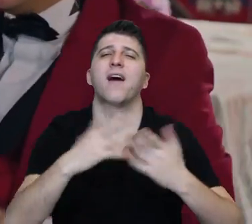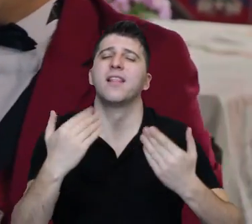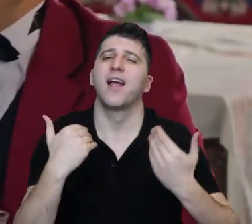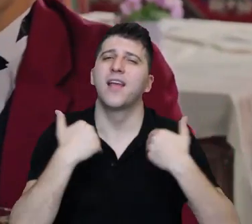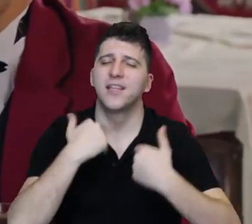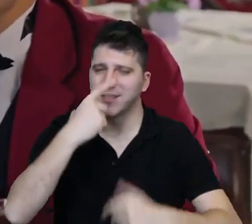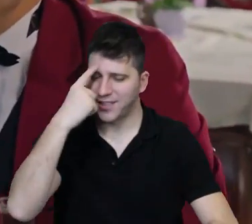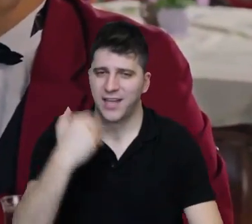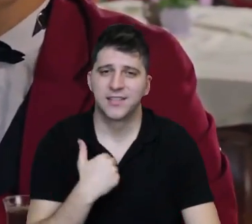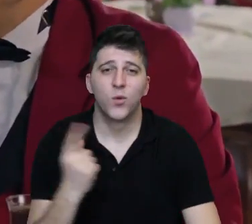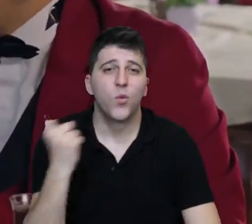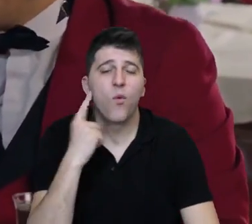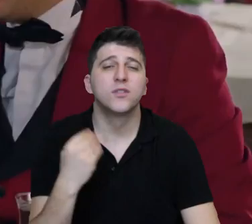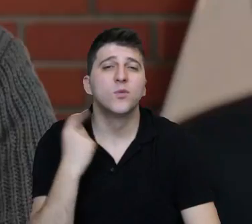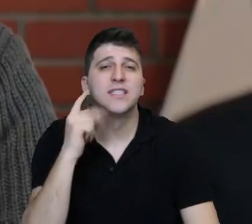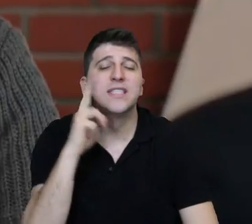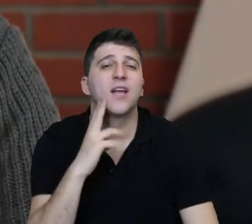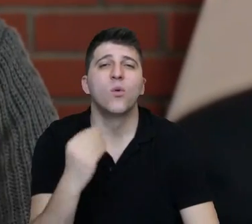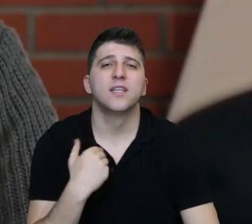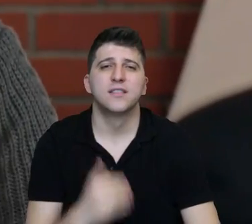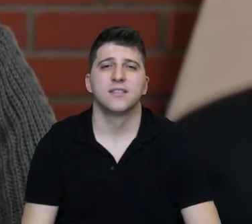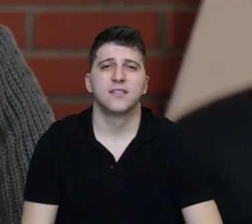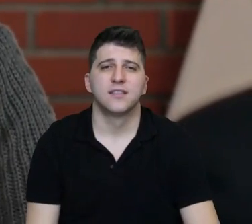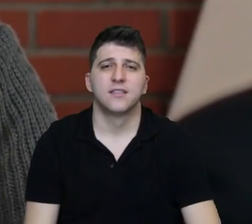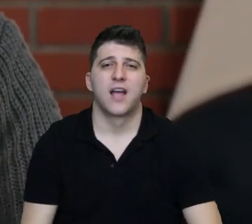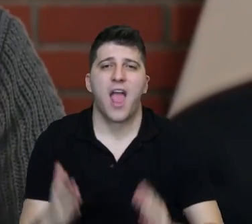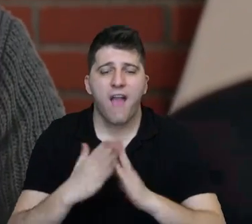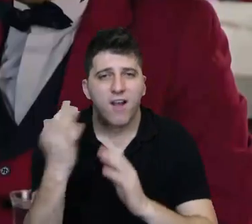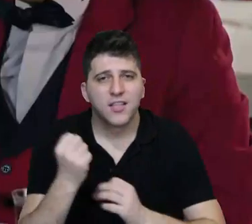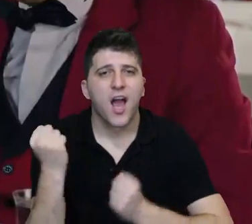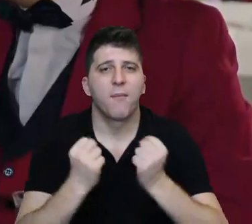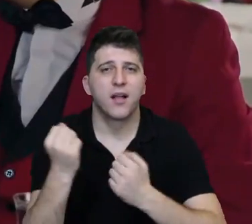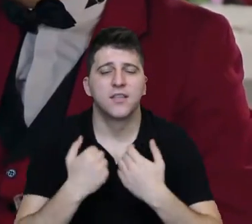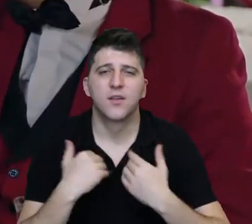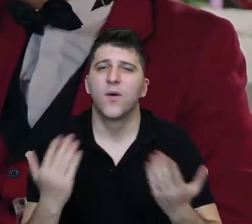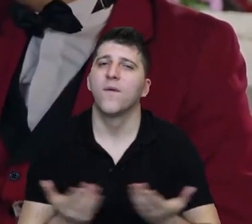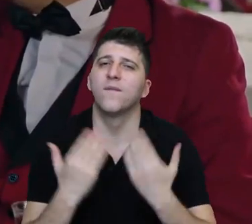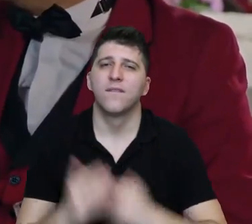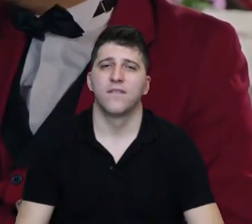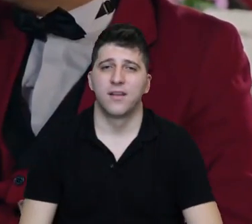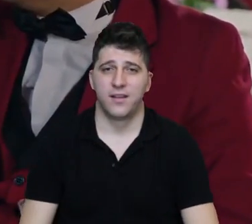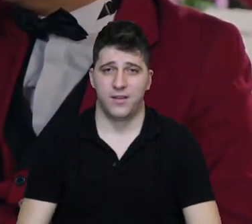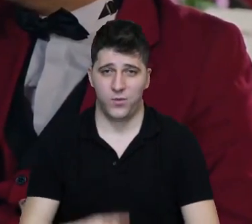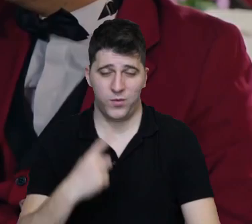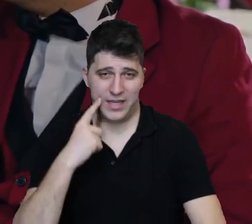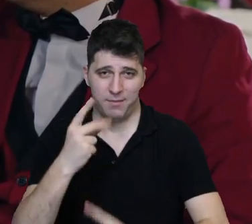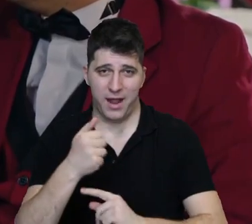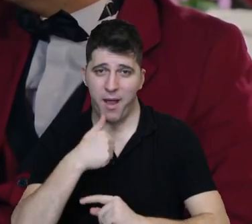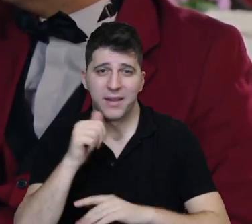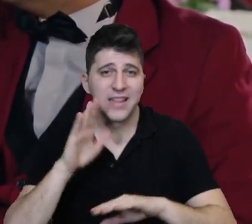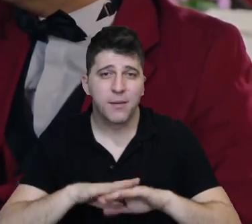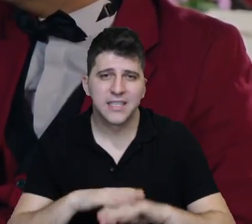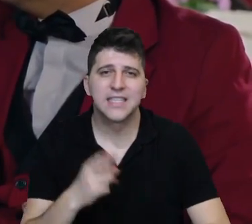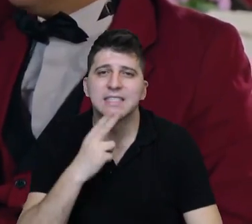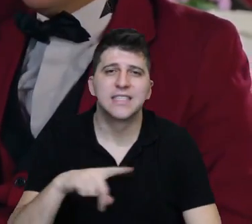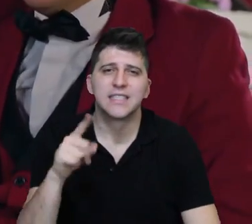kondu. Çok ünlü olacağız, çok zengin olacağız. Ev alacağız, araba alacağız. Bunu gören İbrahim abi de ne yapacak?